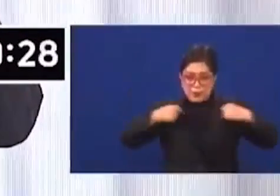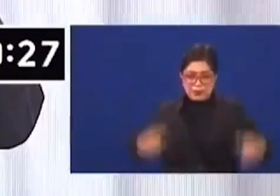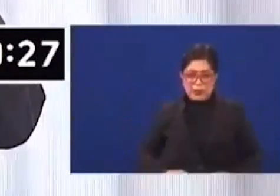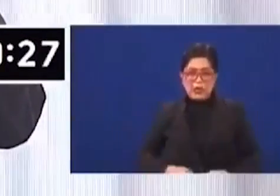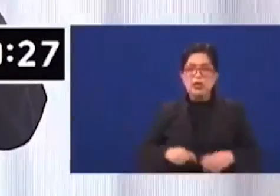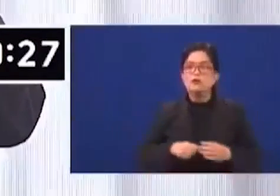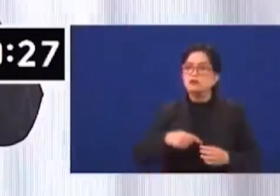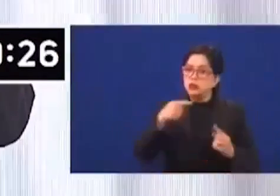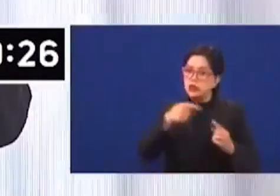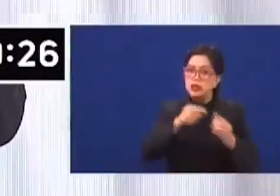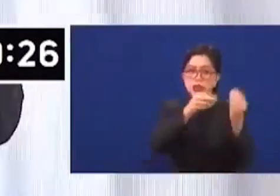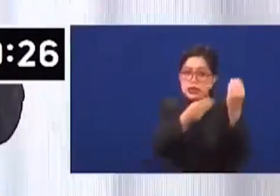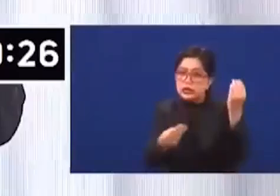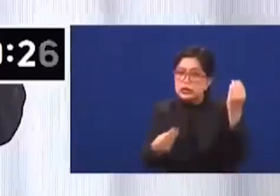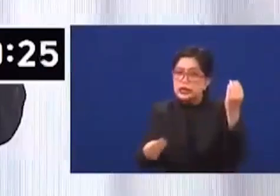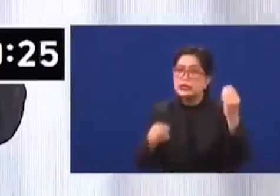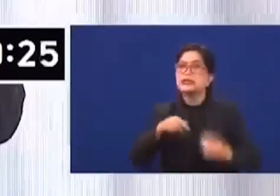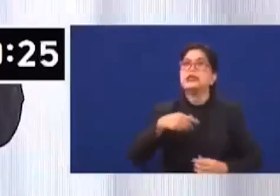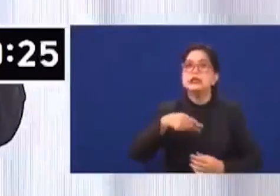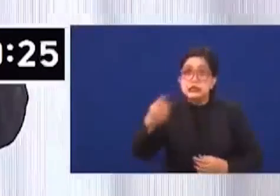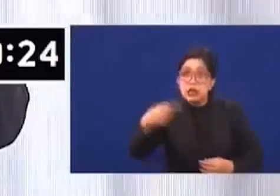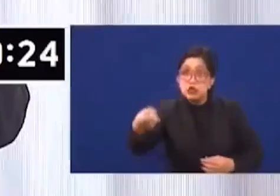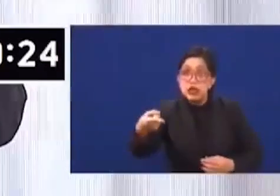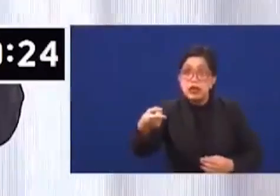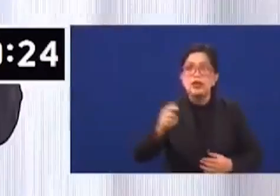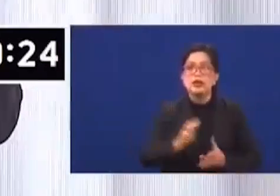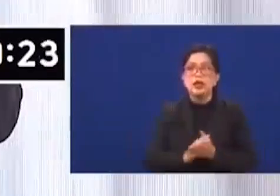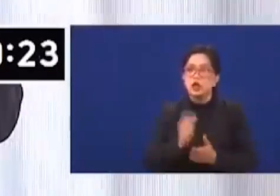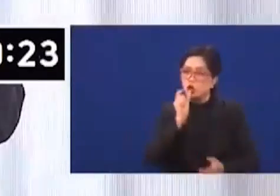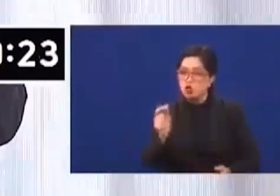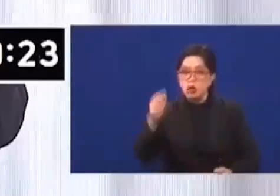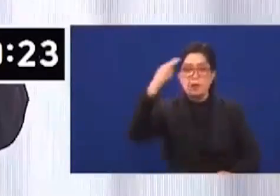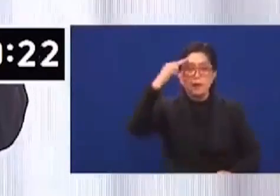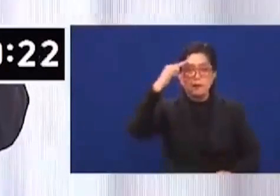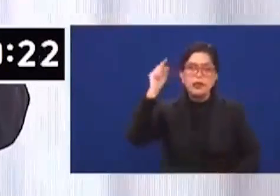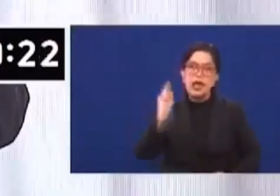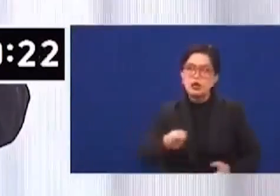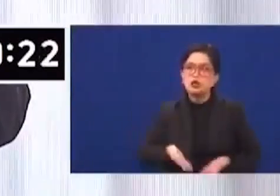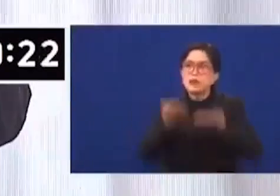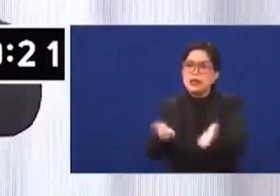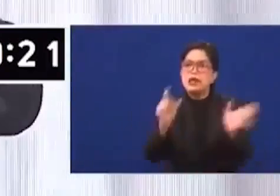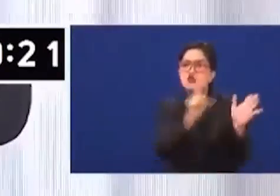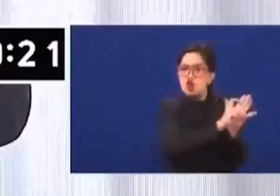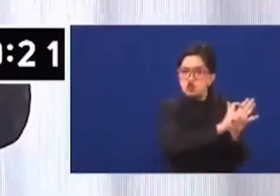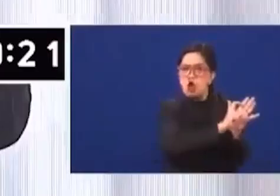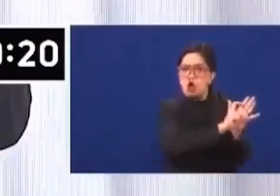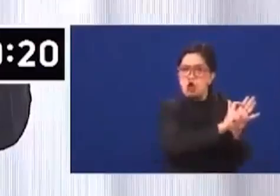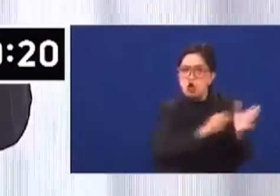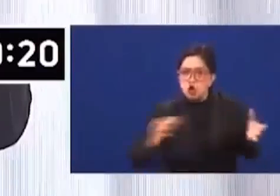penerus kita dan terutama para pemimpin harus memberi contoh mempersatukan